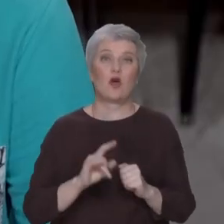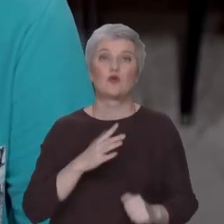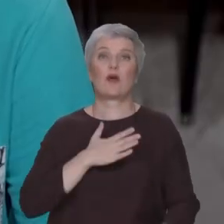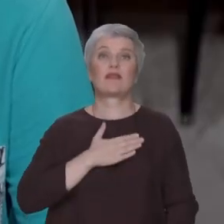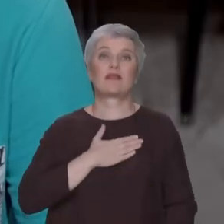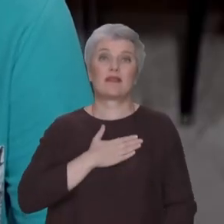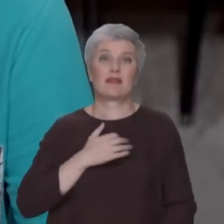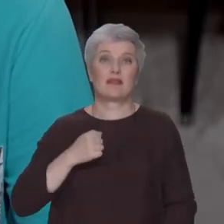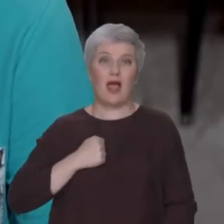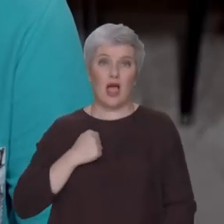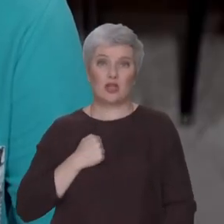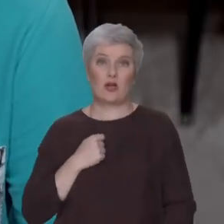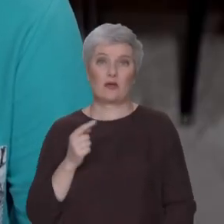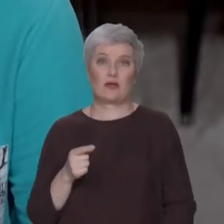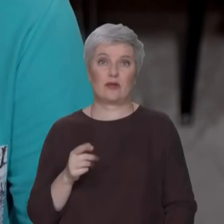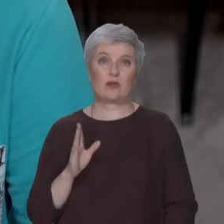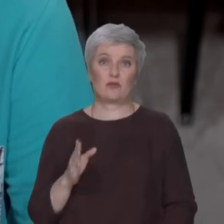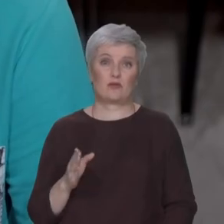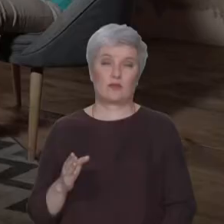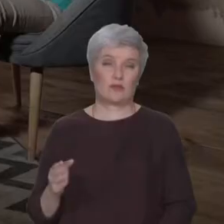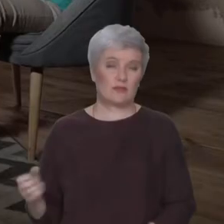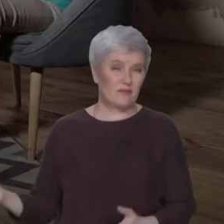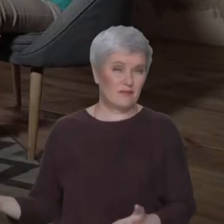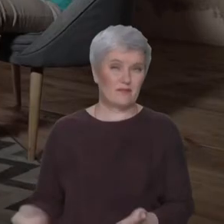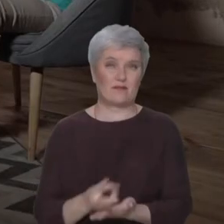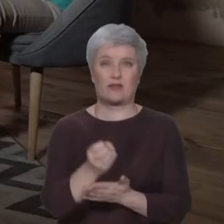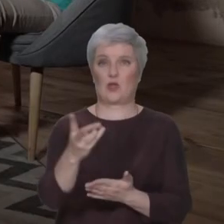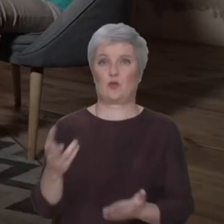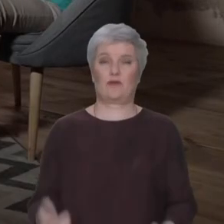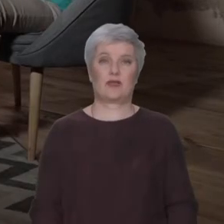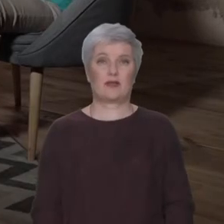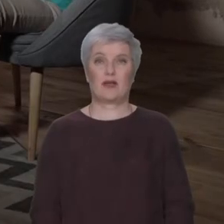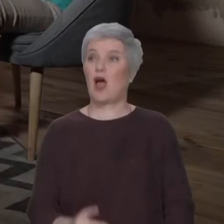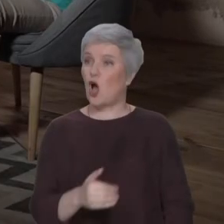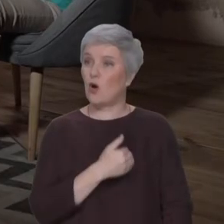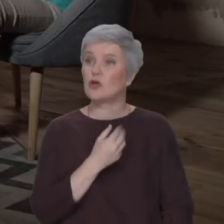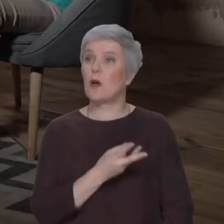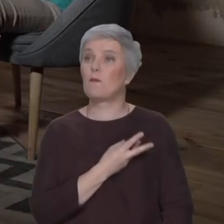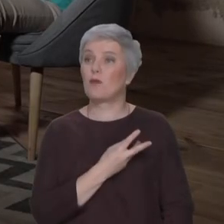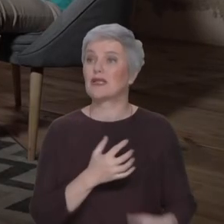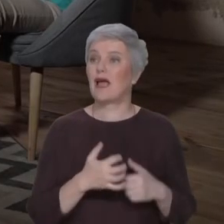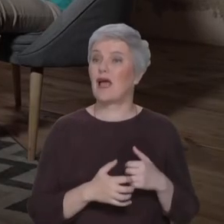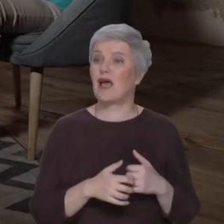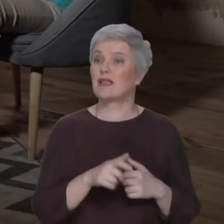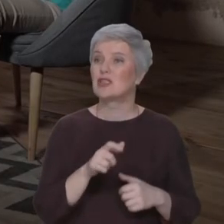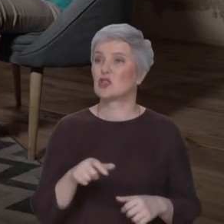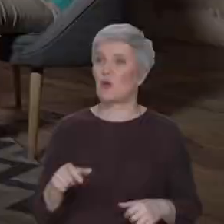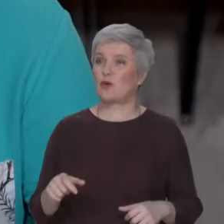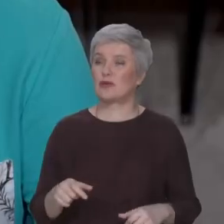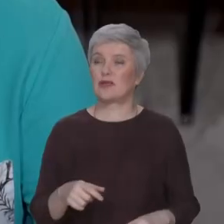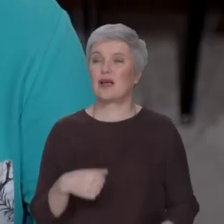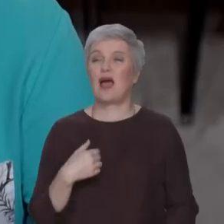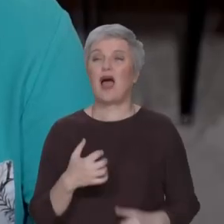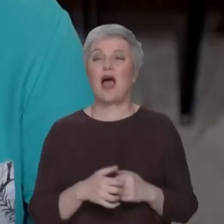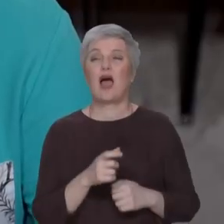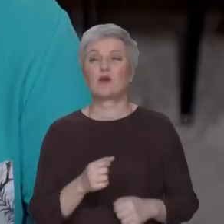їх будуть звідти викорювати. Чи ви хотіли б щось побажати херсонцям? Я думаю, що в частини з них буде можливість. Я